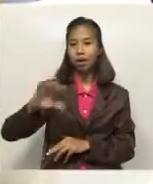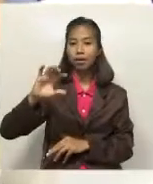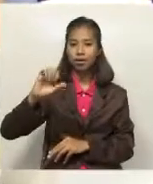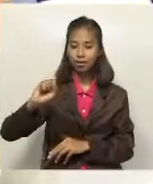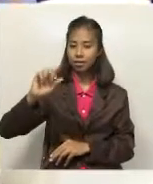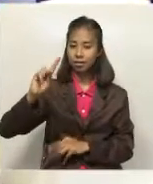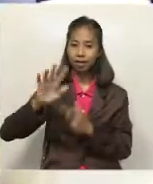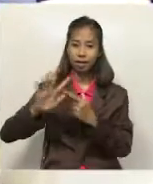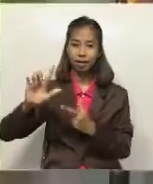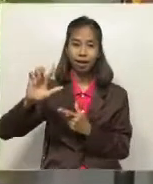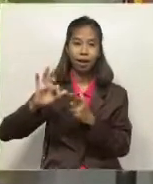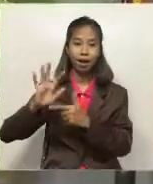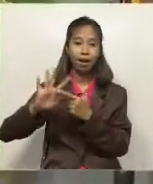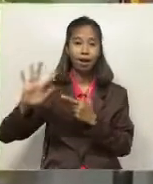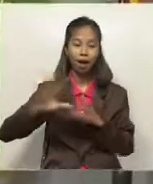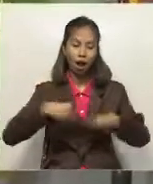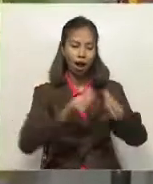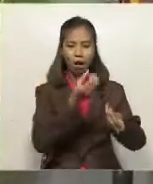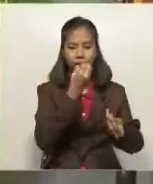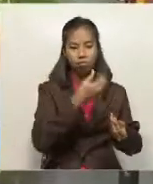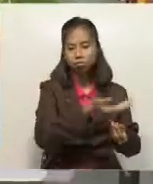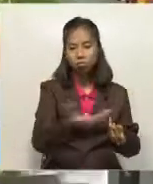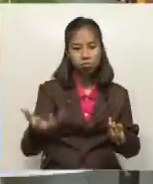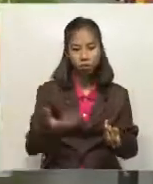าร่วมงานถึง 1,000 จานอีกด้วยค่ะ